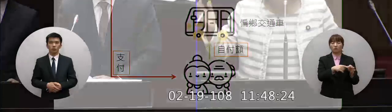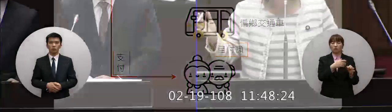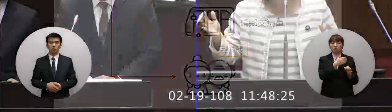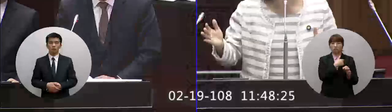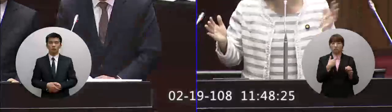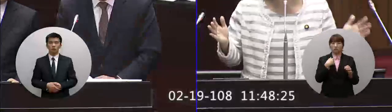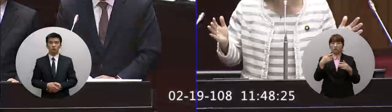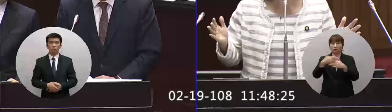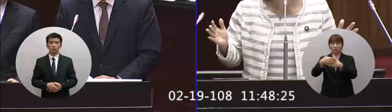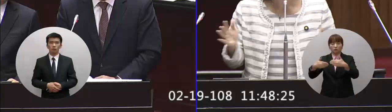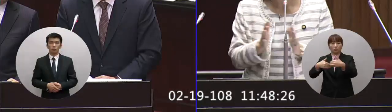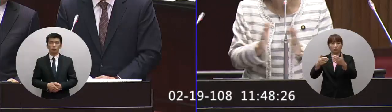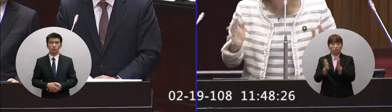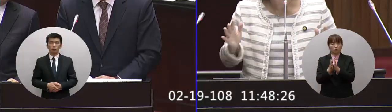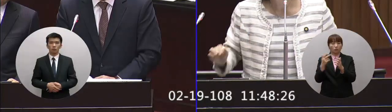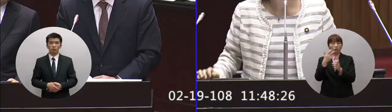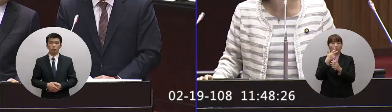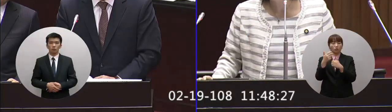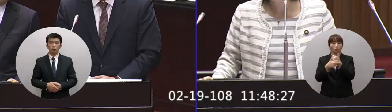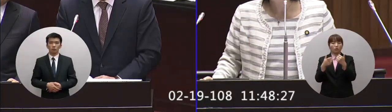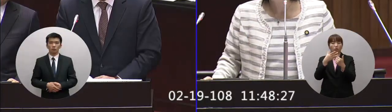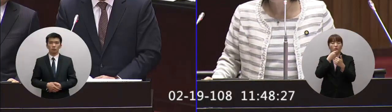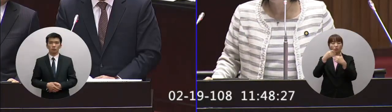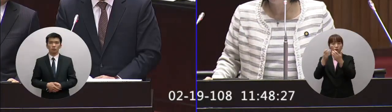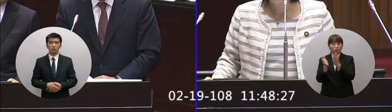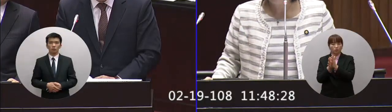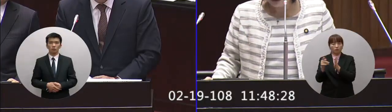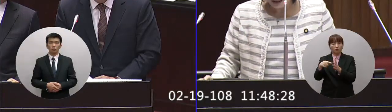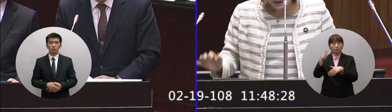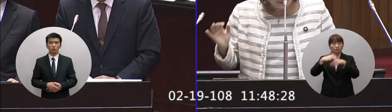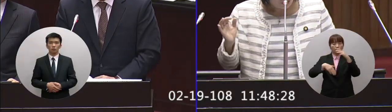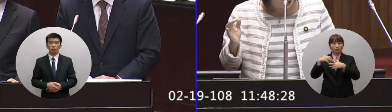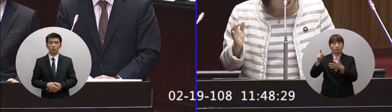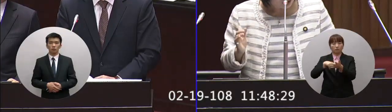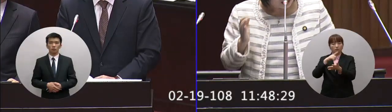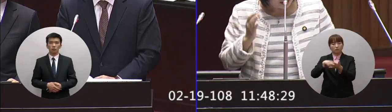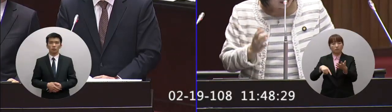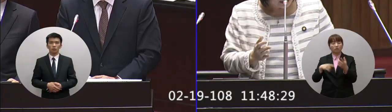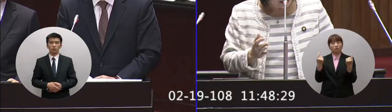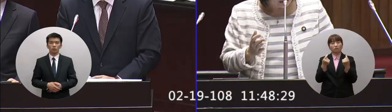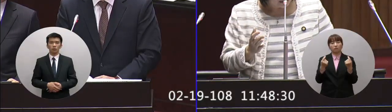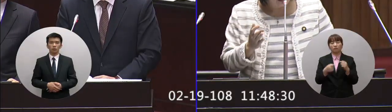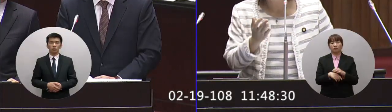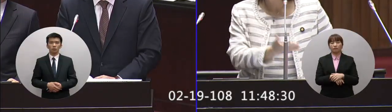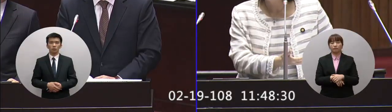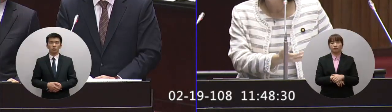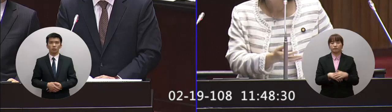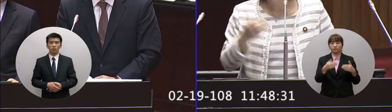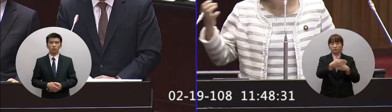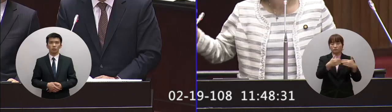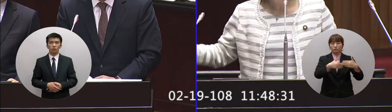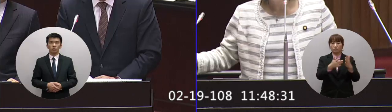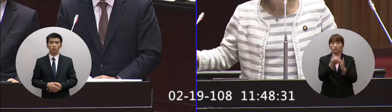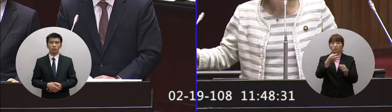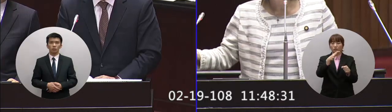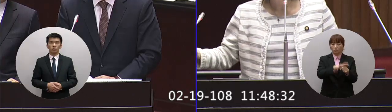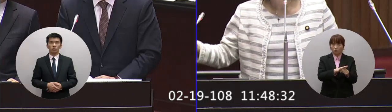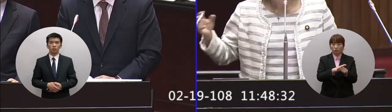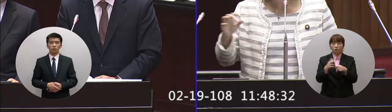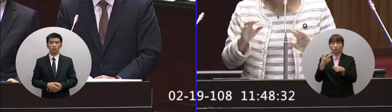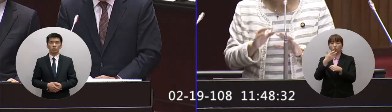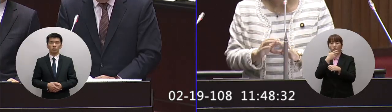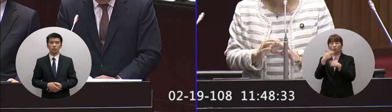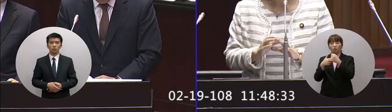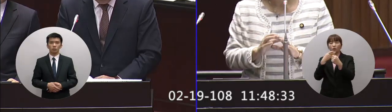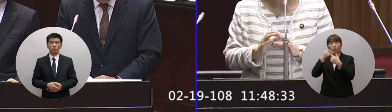能交通部门跟卫福部门一起合作来一起解决这个问题？包括从这个交通部的补助、卫福部的补